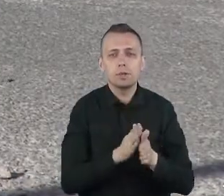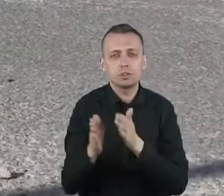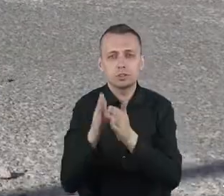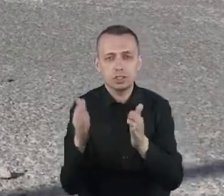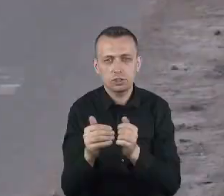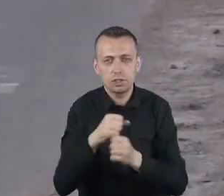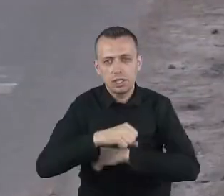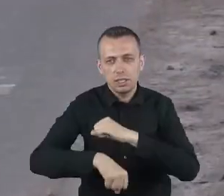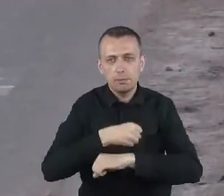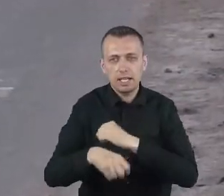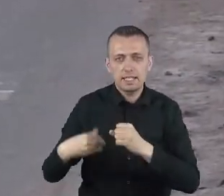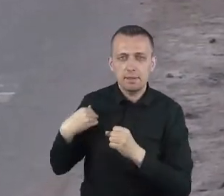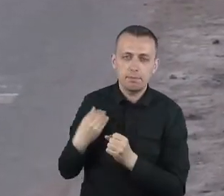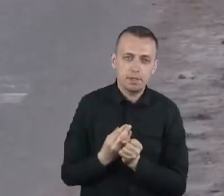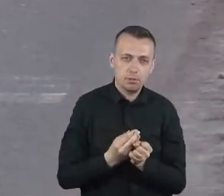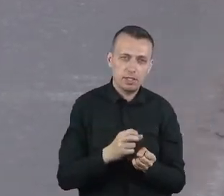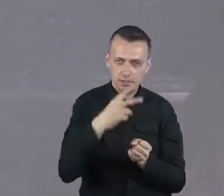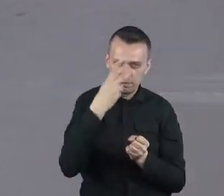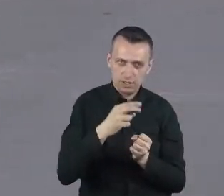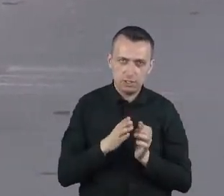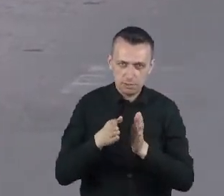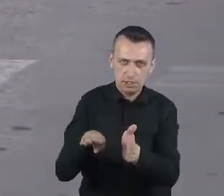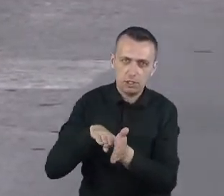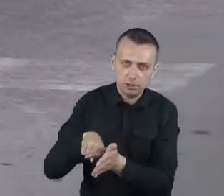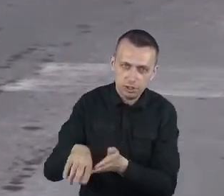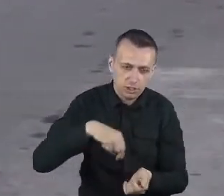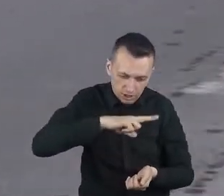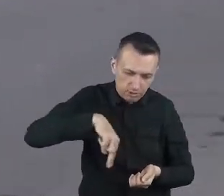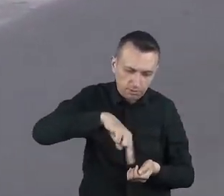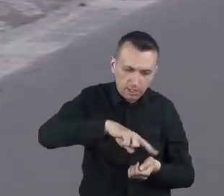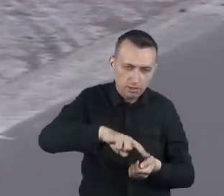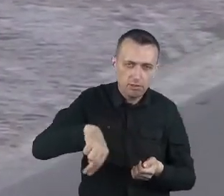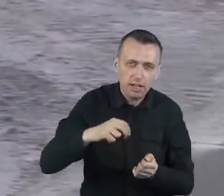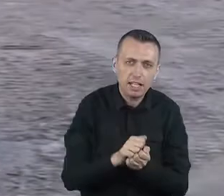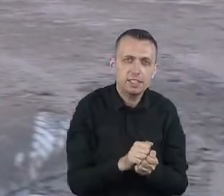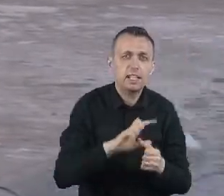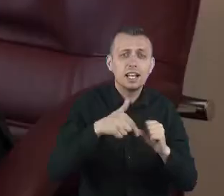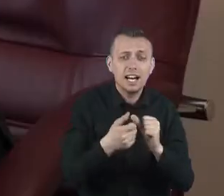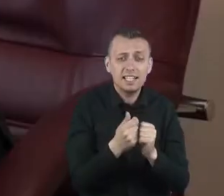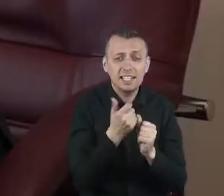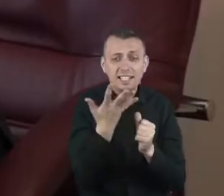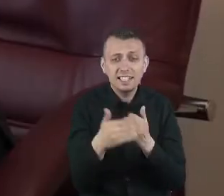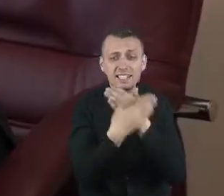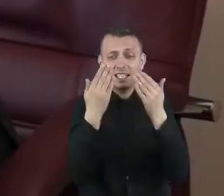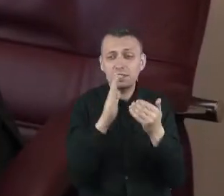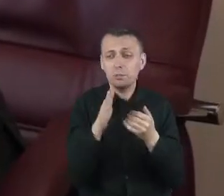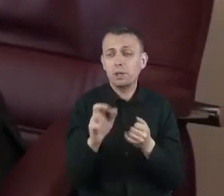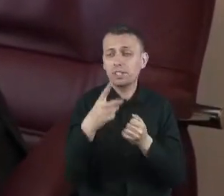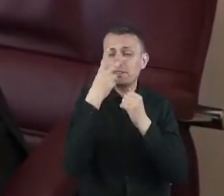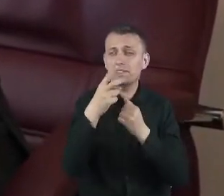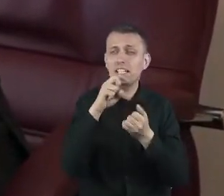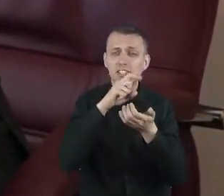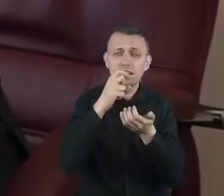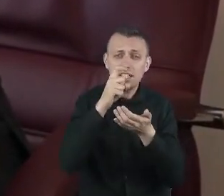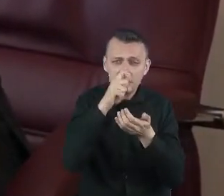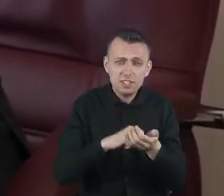szerokiej jezdni. Już po kilku miesiącach widać było jednak niedociągnięcia. Problem z prawie niewidocznymi znakami poziomymi na drodze